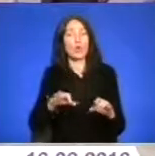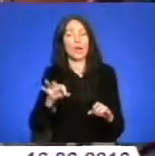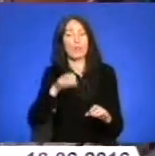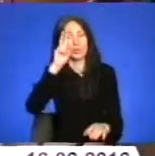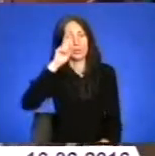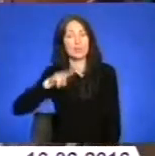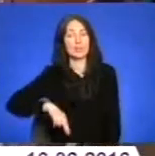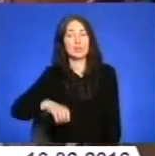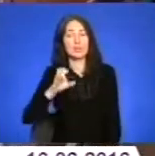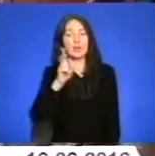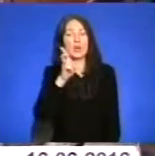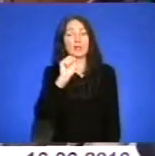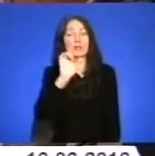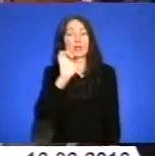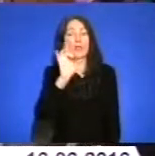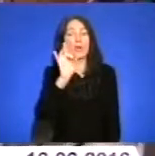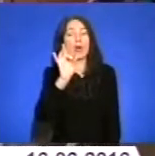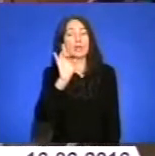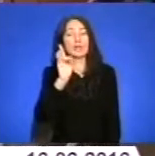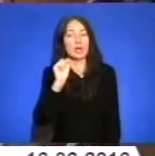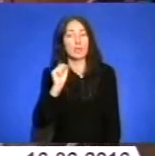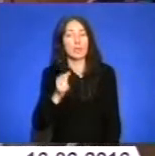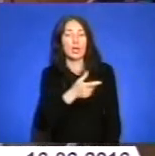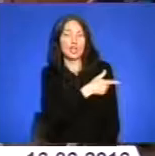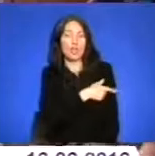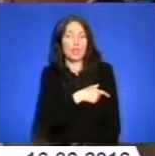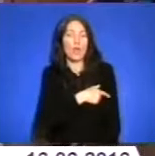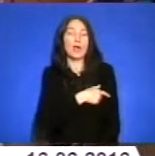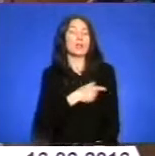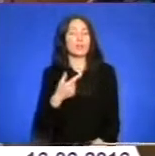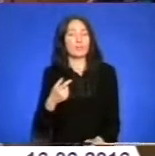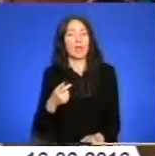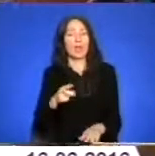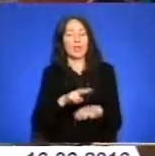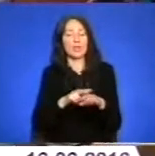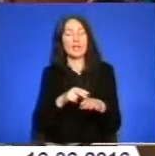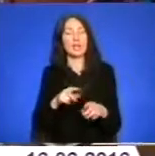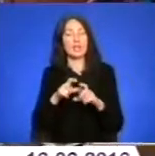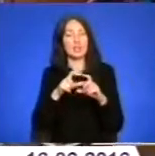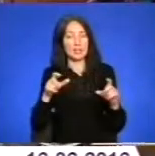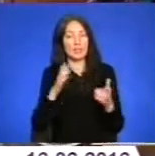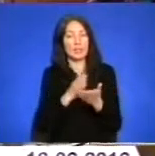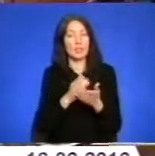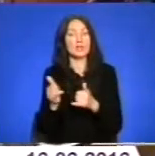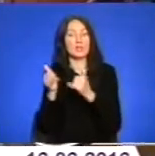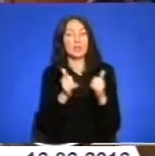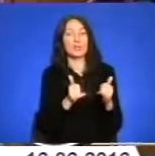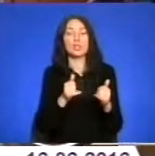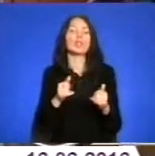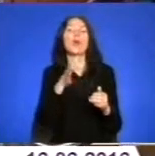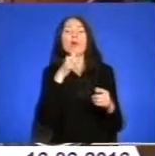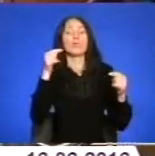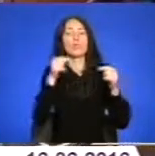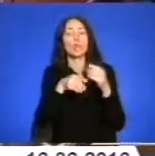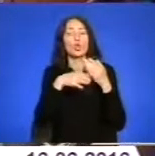Барна. Чергування цих поліцейських місцевих станцій має забезпечити вчасну допомогу громадянам нашої